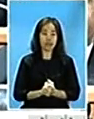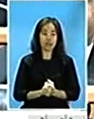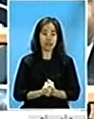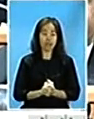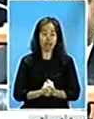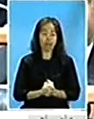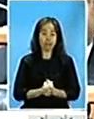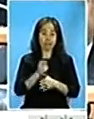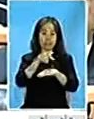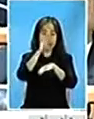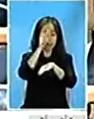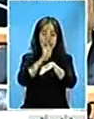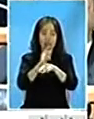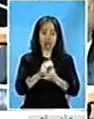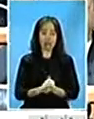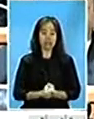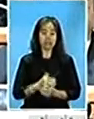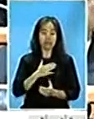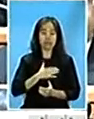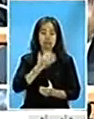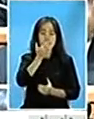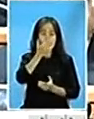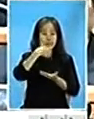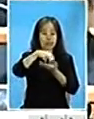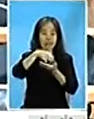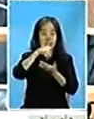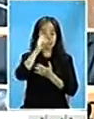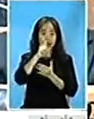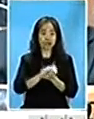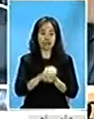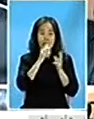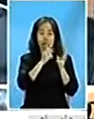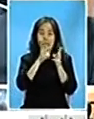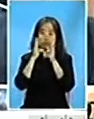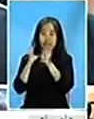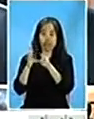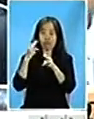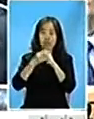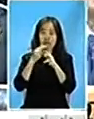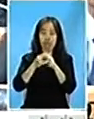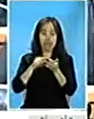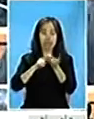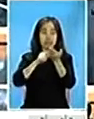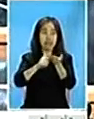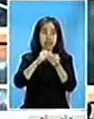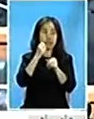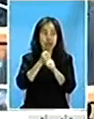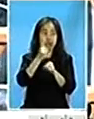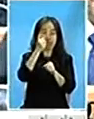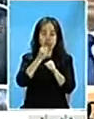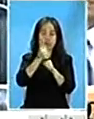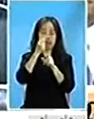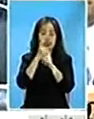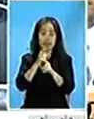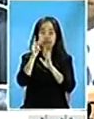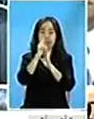ท่านประธานที่เคารพครับผมขออนุญาตกราบเรียนว่ากระบวนการวิธีการในการส่งรายชื่ออันนี้ก็สามารถทำได้เป็นไปตาม